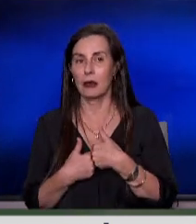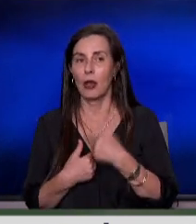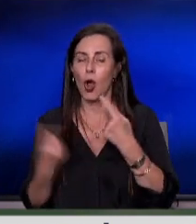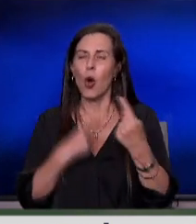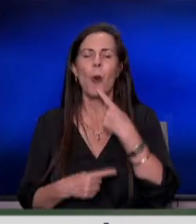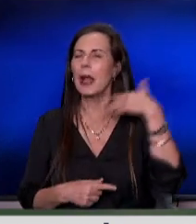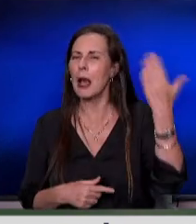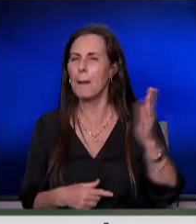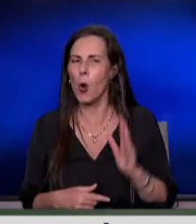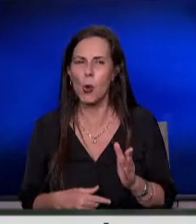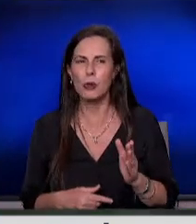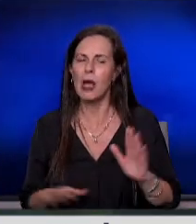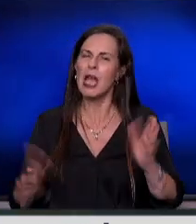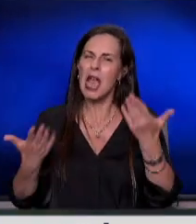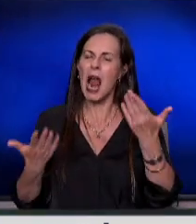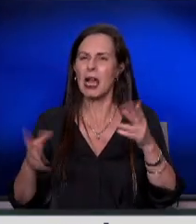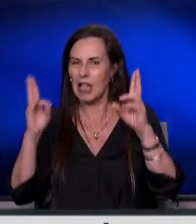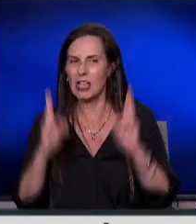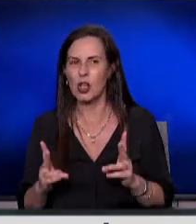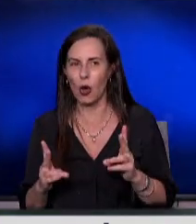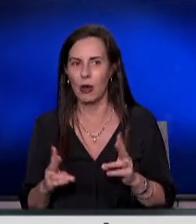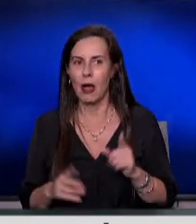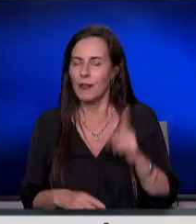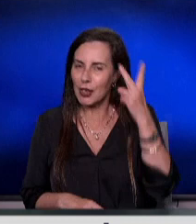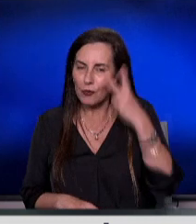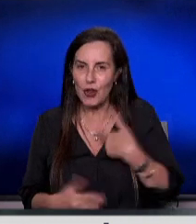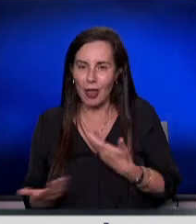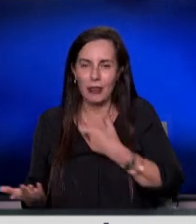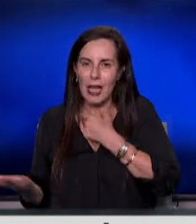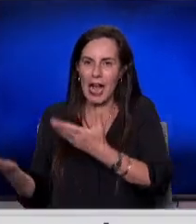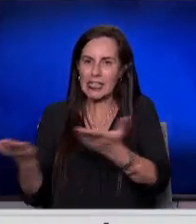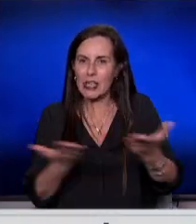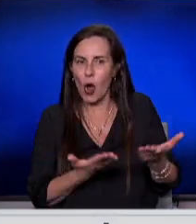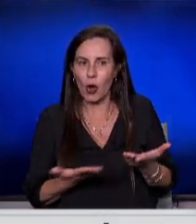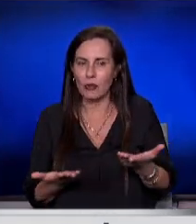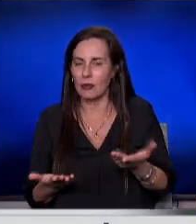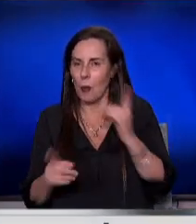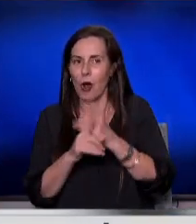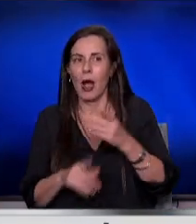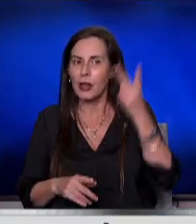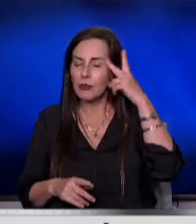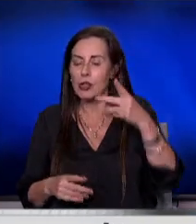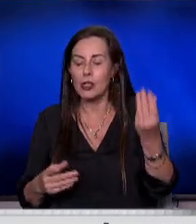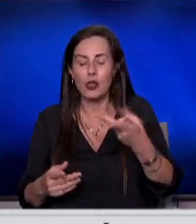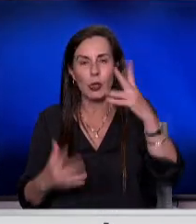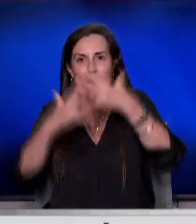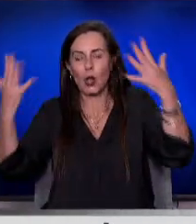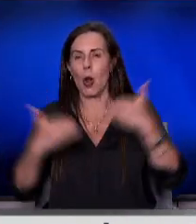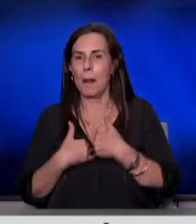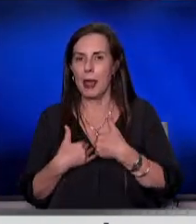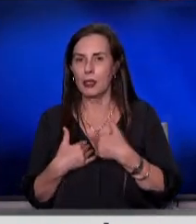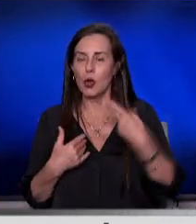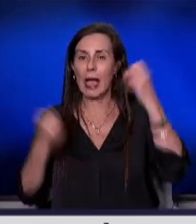אומר לך בחוץ, יאללה, תעצור. אבל אתה לא מבין שאני חסר אוני מול הדבר הזה? אתה לא מבין שהוא יותר גדול ממני?